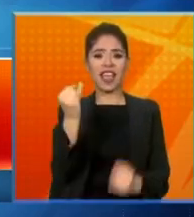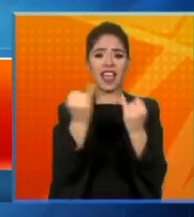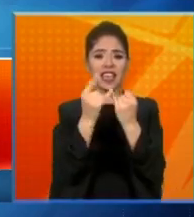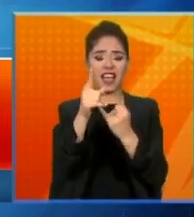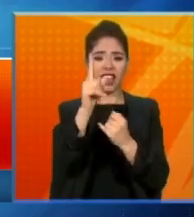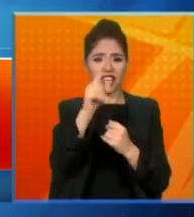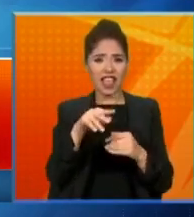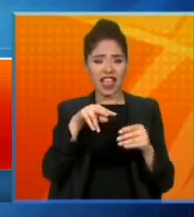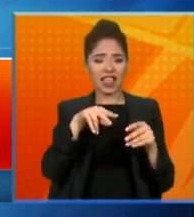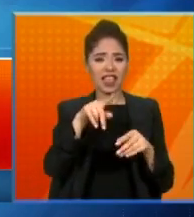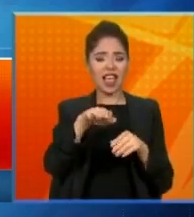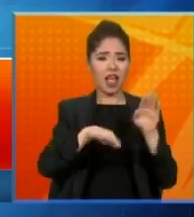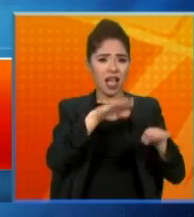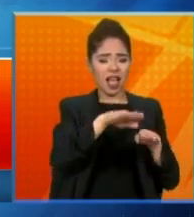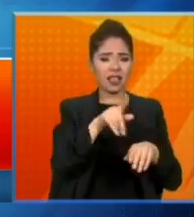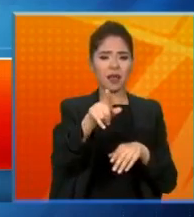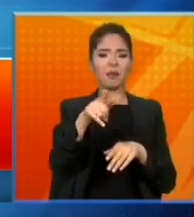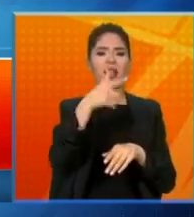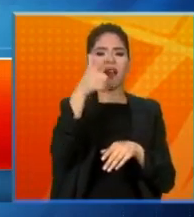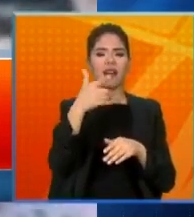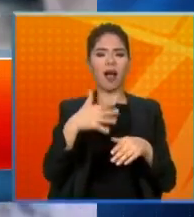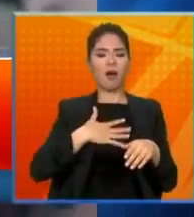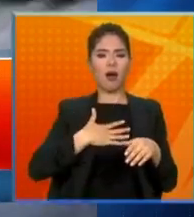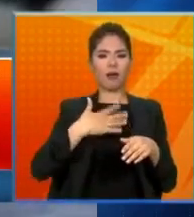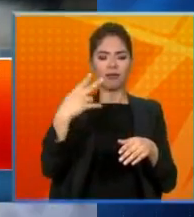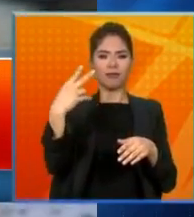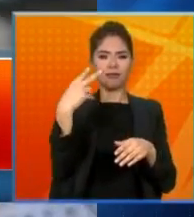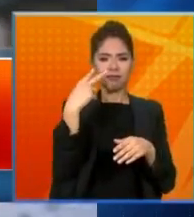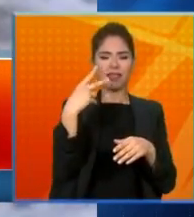Kardeşinin ilk adımlarını kayda alan kameranın önüne geçiyor.